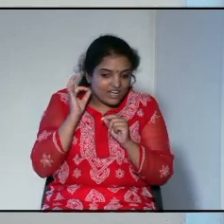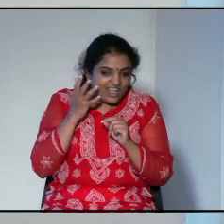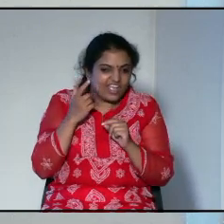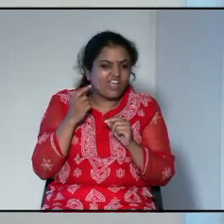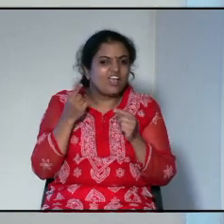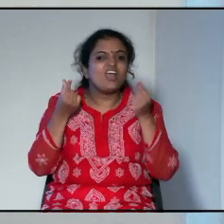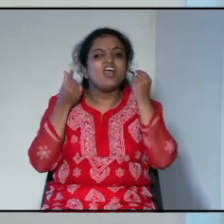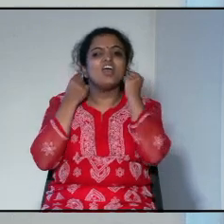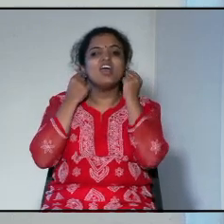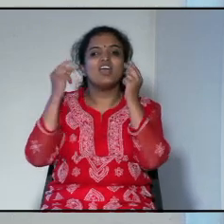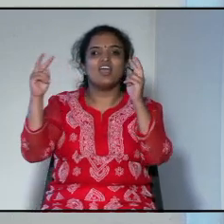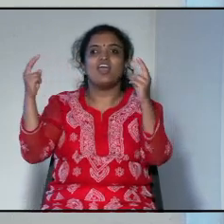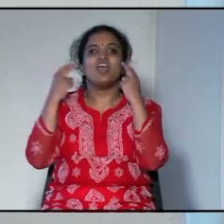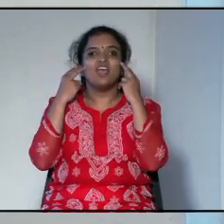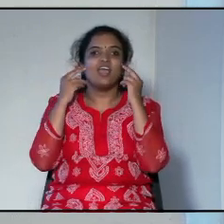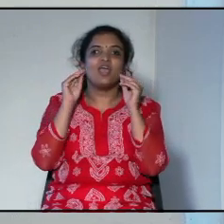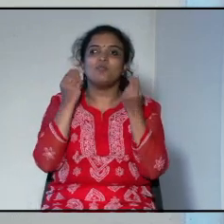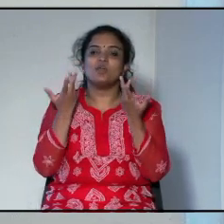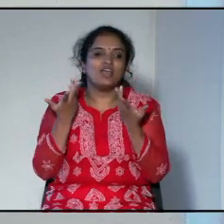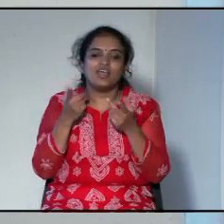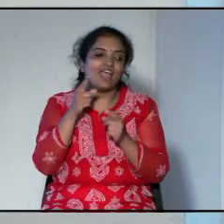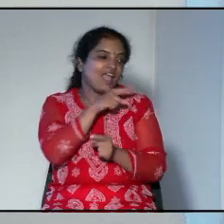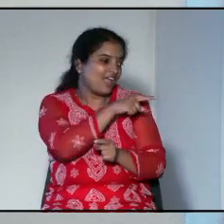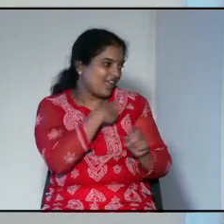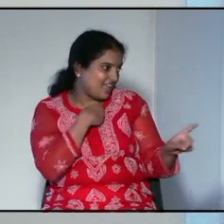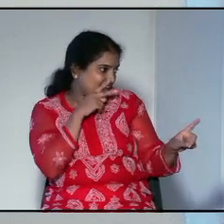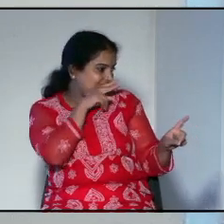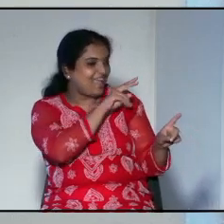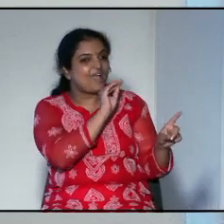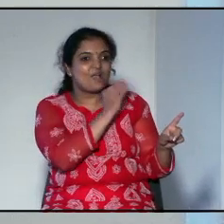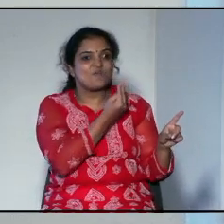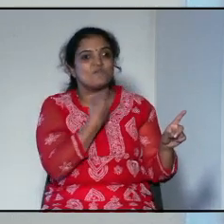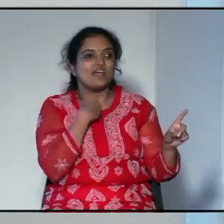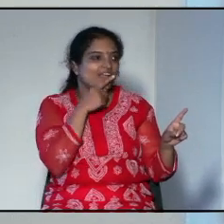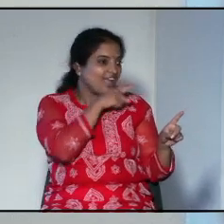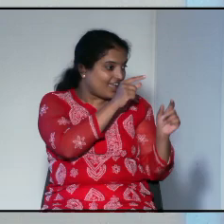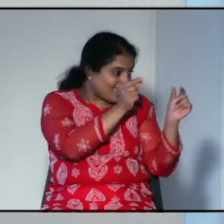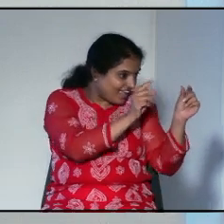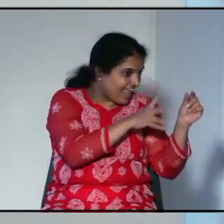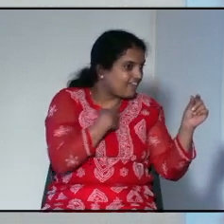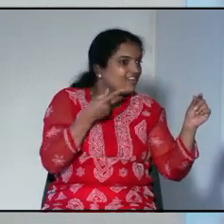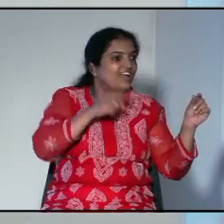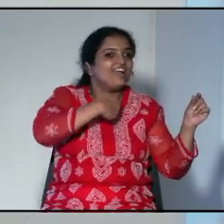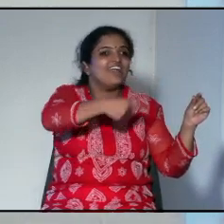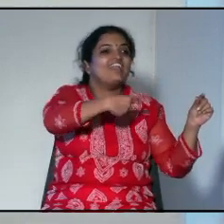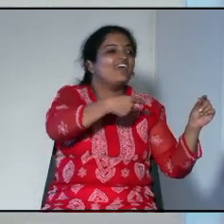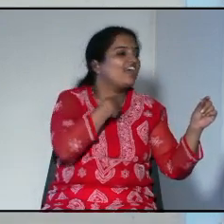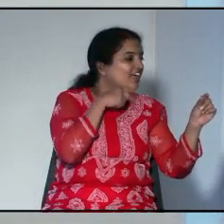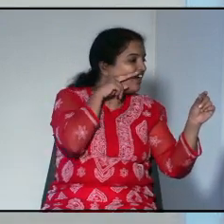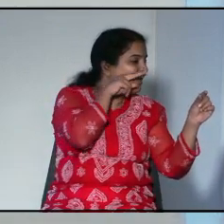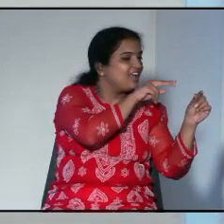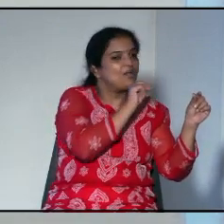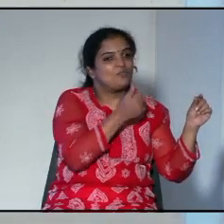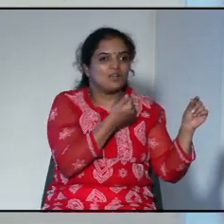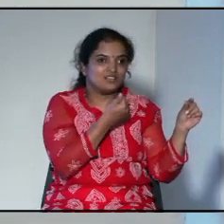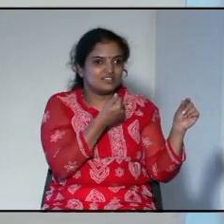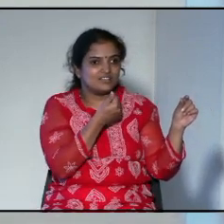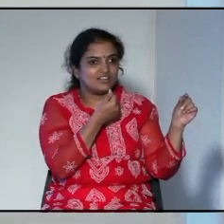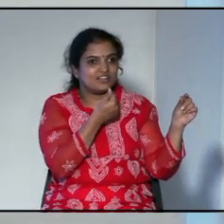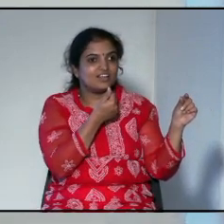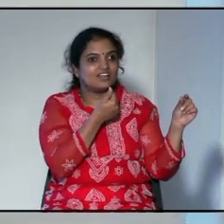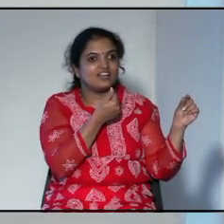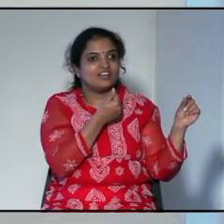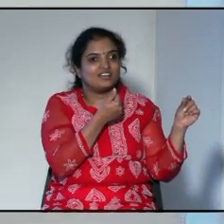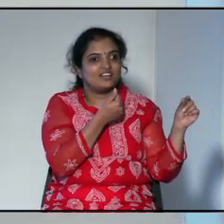देख ही नहीं सकता है, ये पहनेगा तो हम रोज देख सकता है," which was so beautiful. And I don't know if she just thought